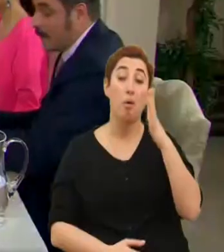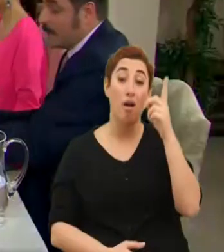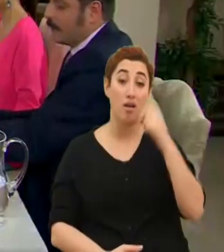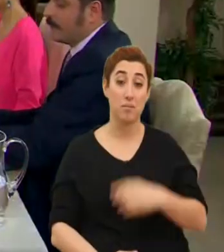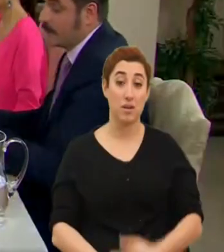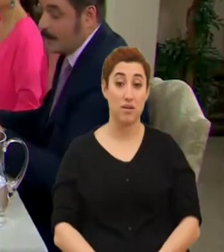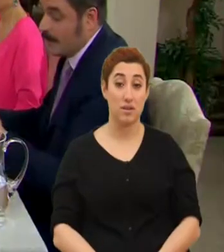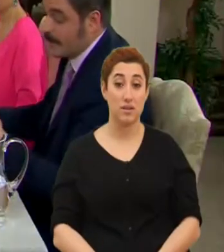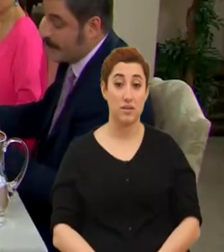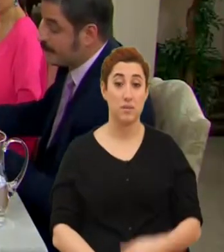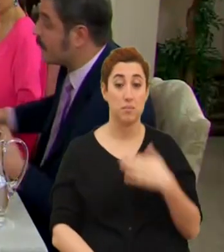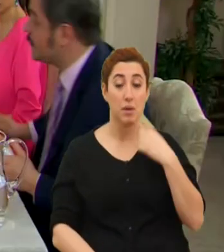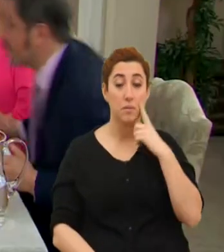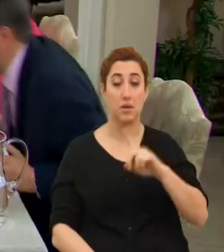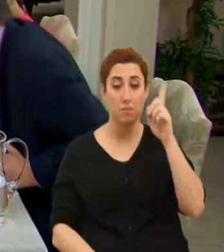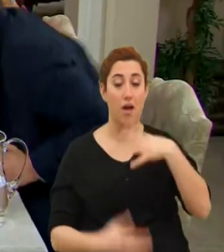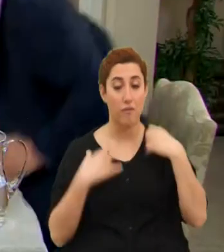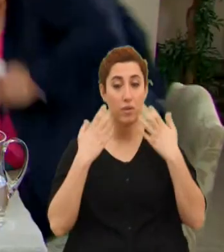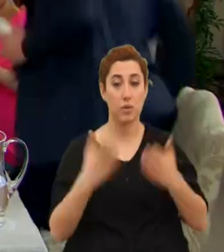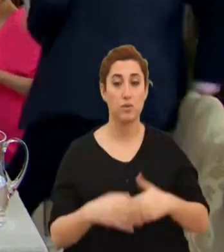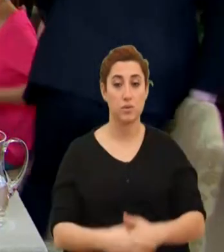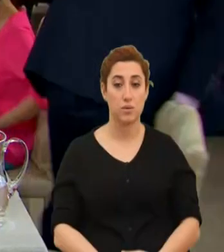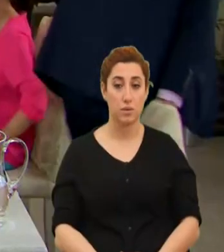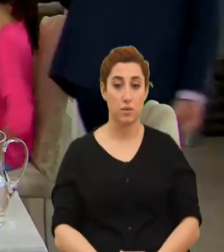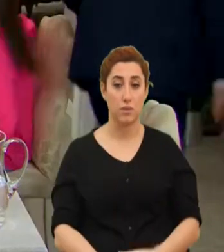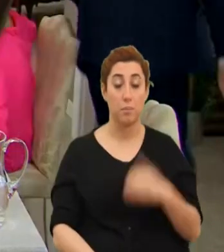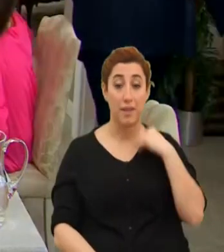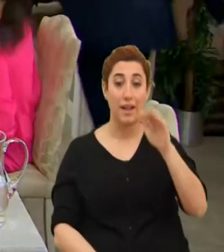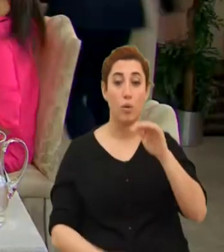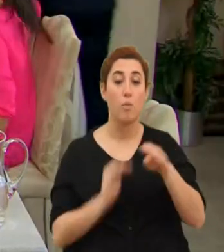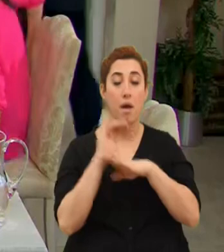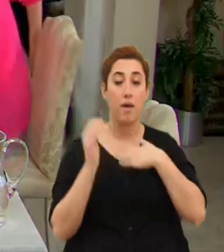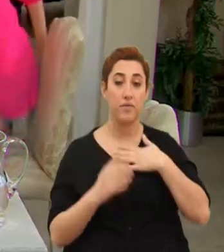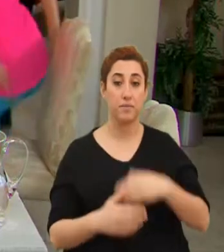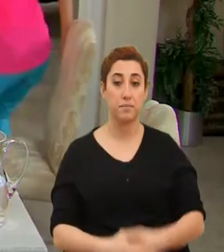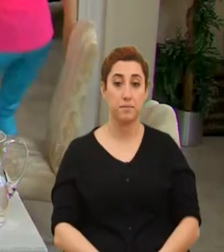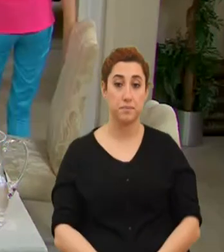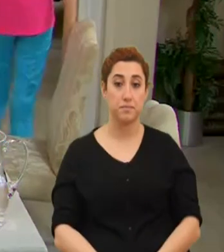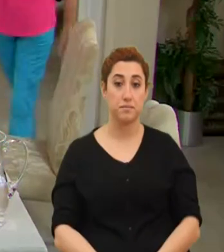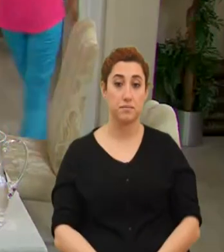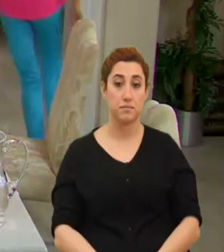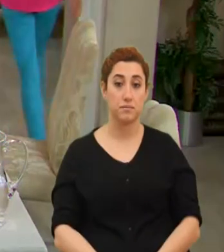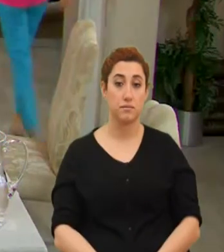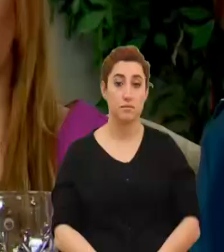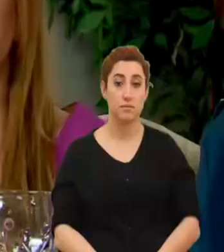galiba. Ha, ben bakalım. Size afiyet olsun. Ben de geliyorum hayatım.